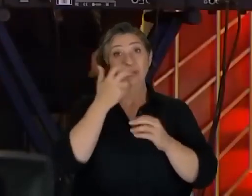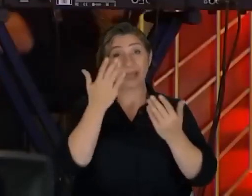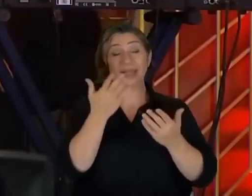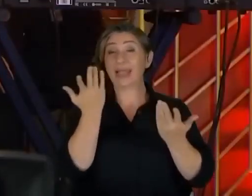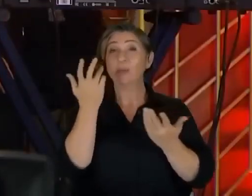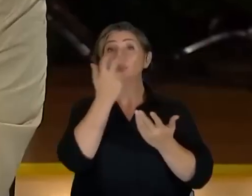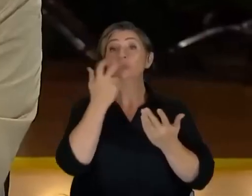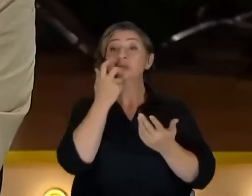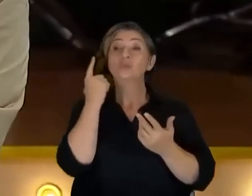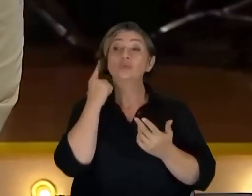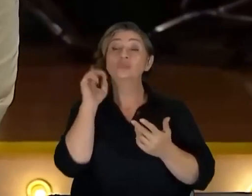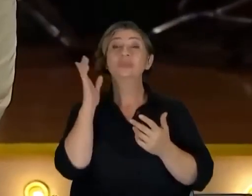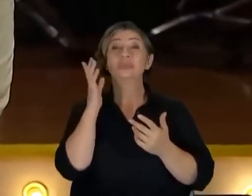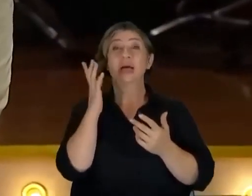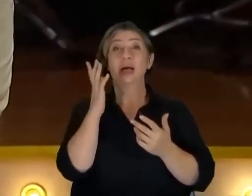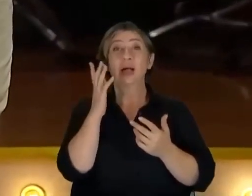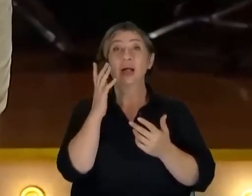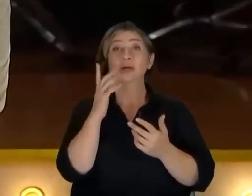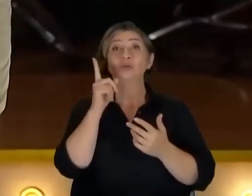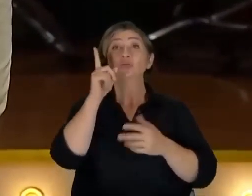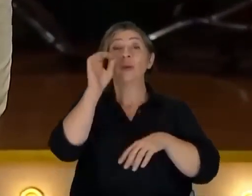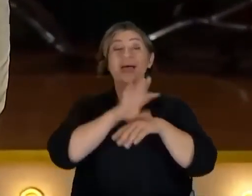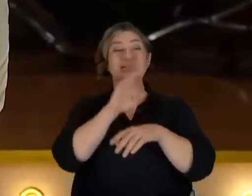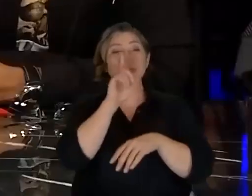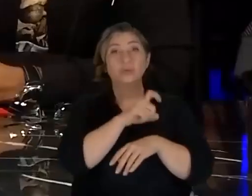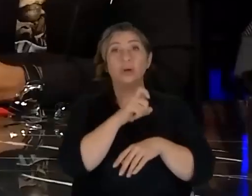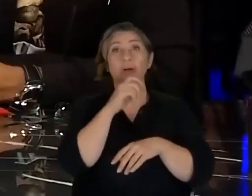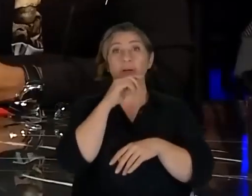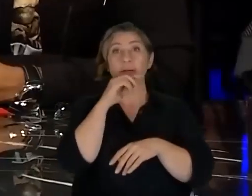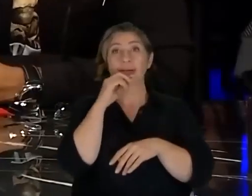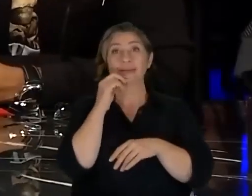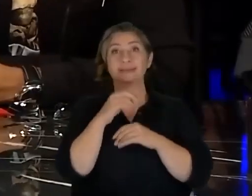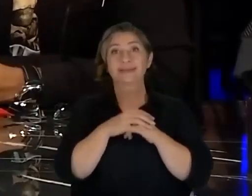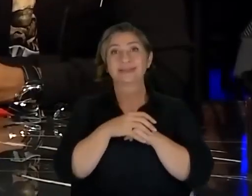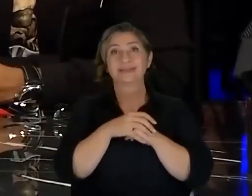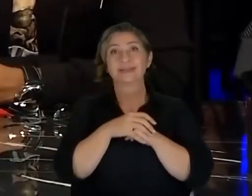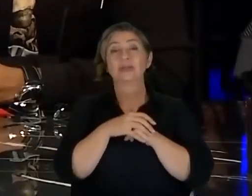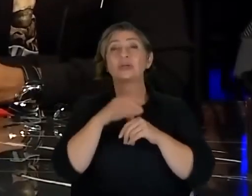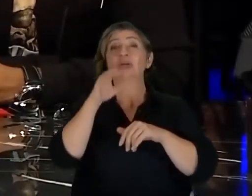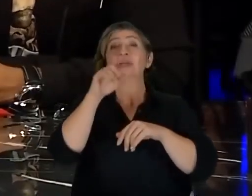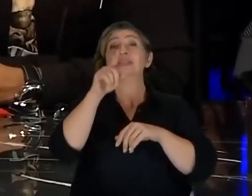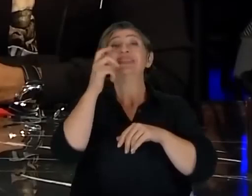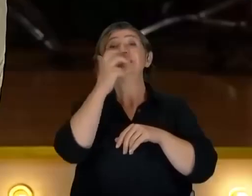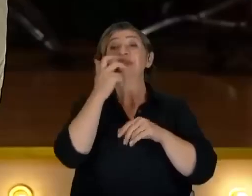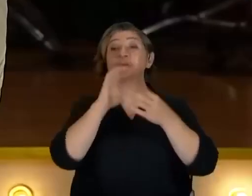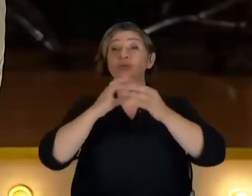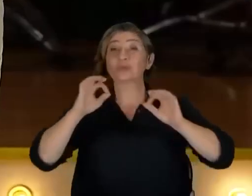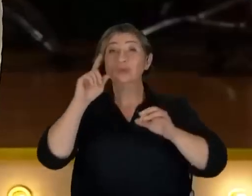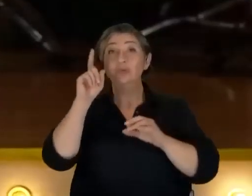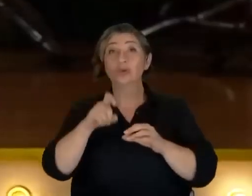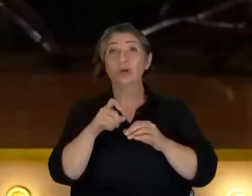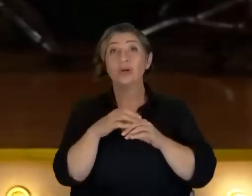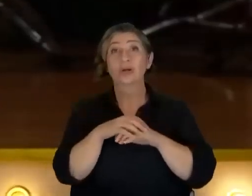Çünkü müziği duymadıkları zaman. En zorlu çocuk sor bir anda ya. Senin play ya. Among the Stars. Hayır yani sor şarkının sözünü